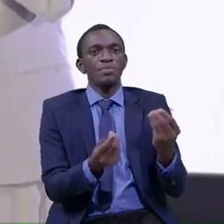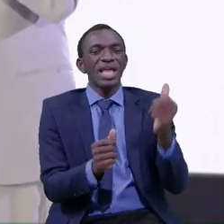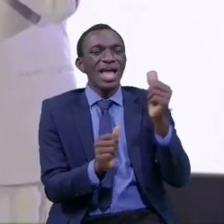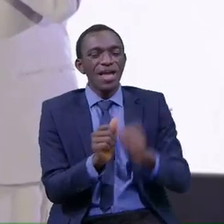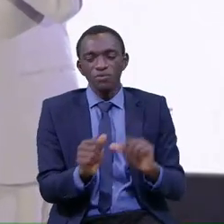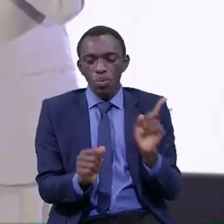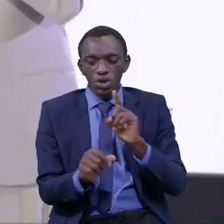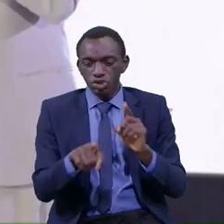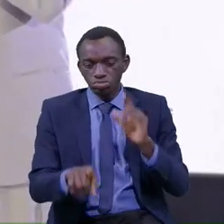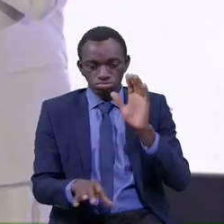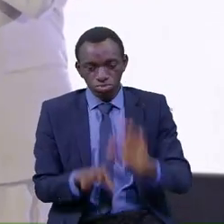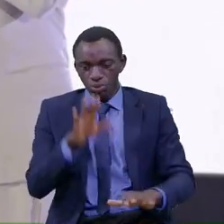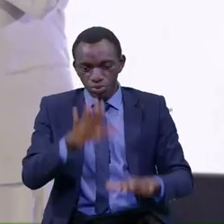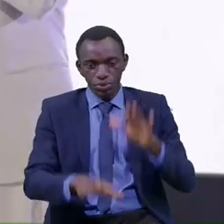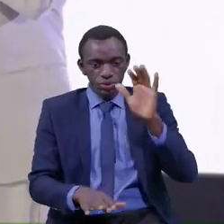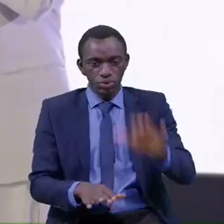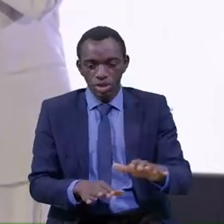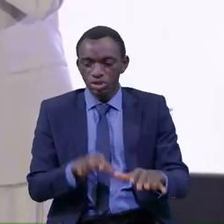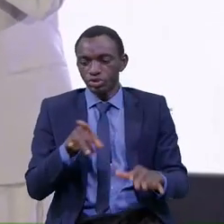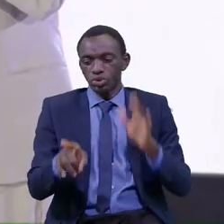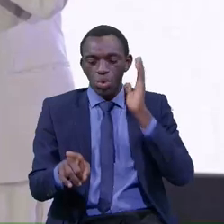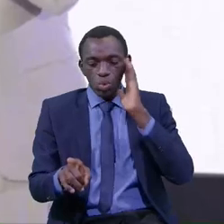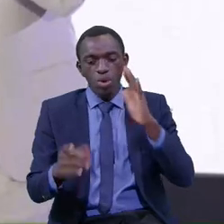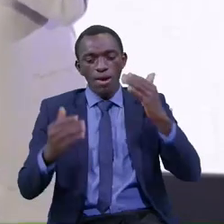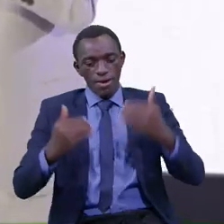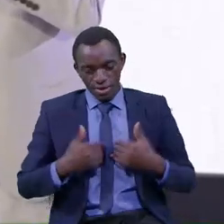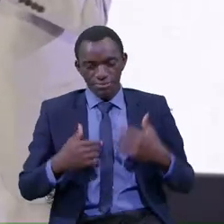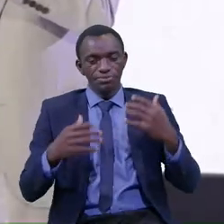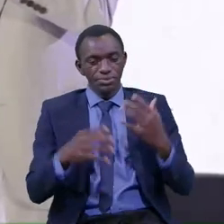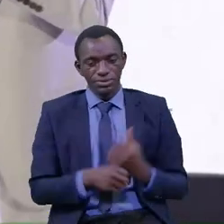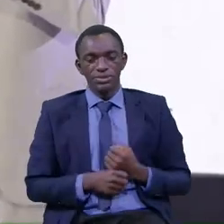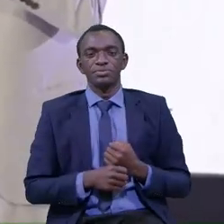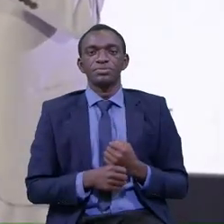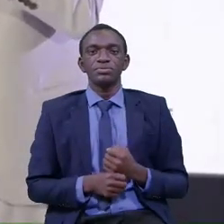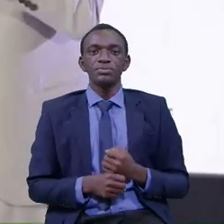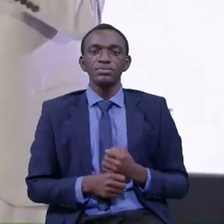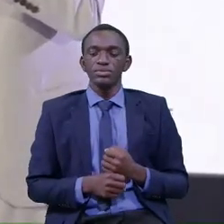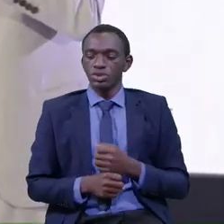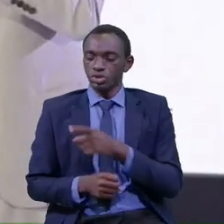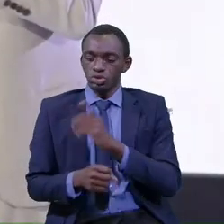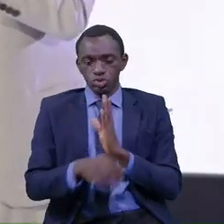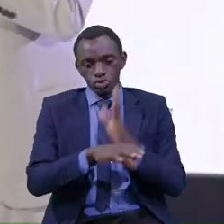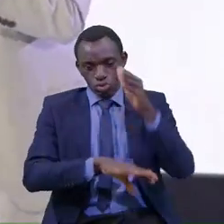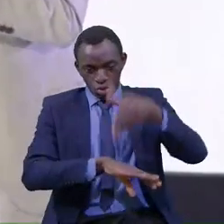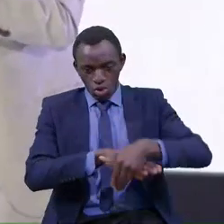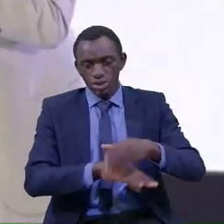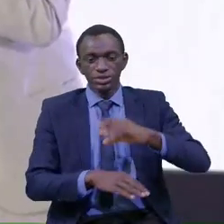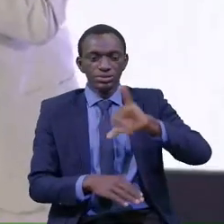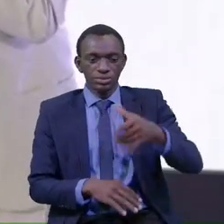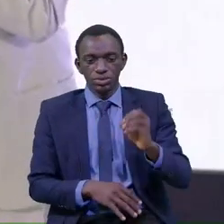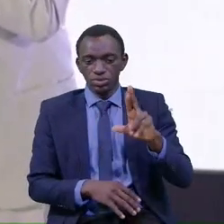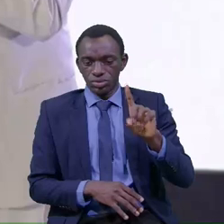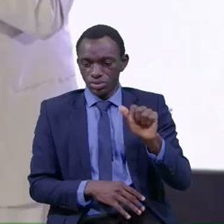Tout lieu que foulera la plante de vos pieds, je vous le donne en possession. Traversez le